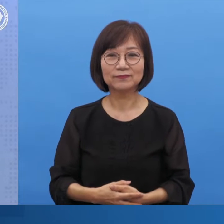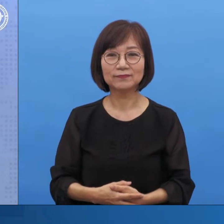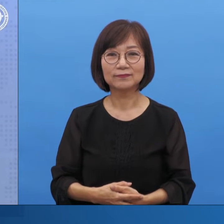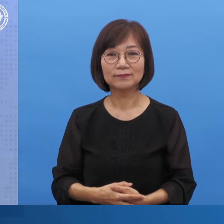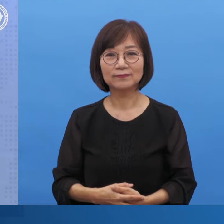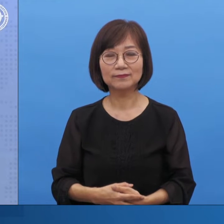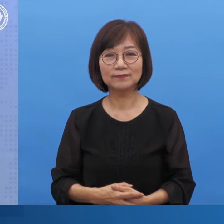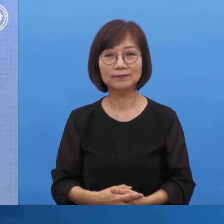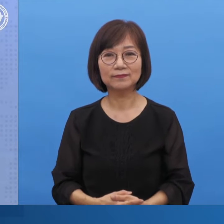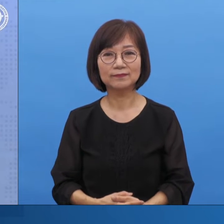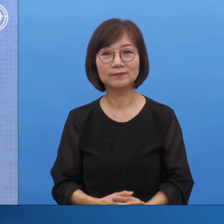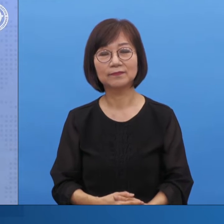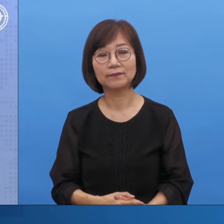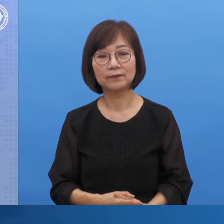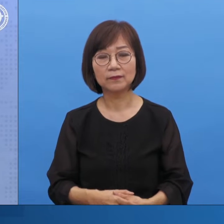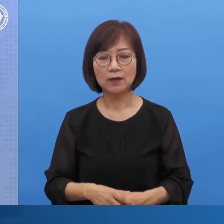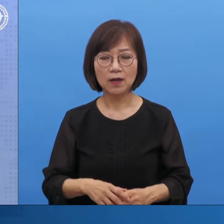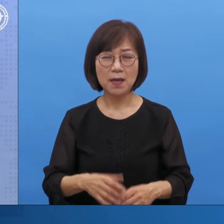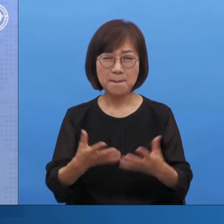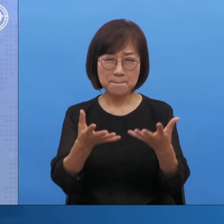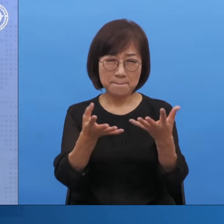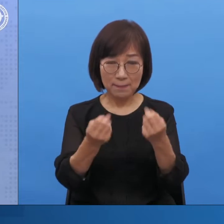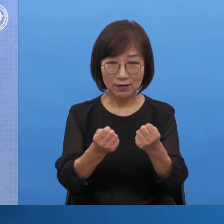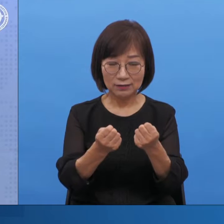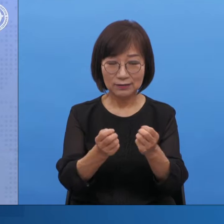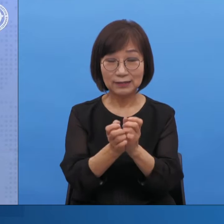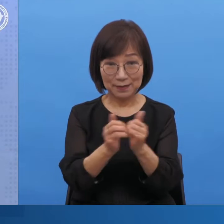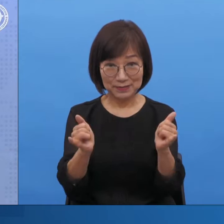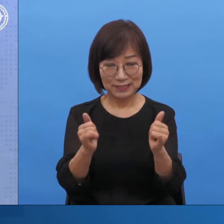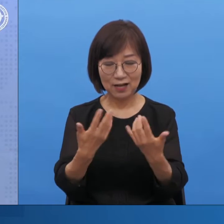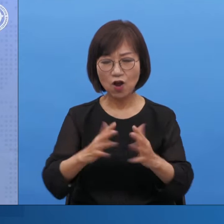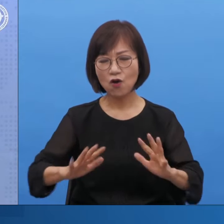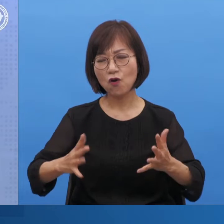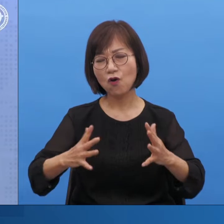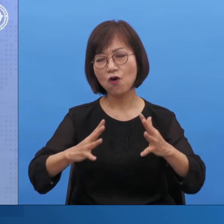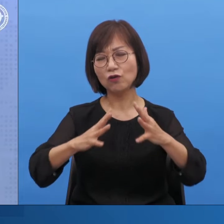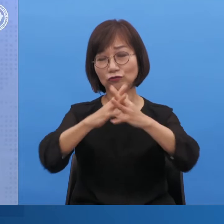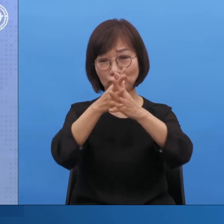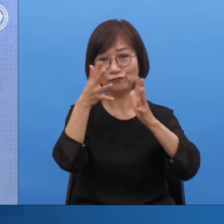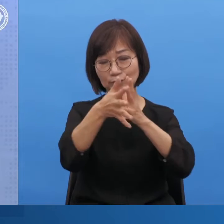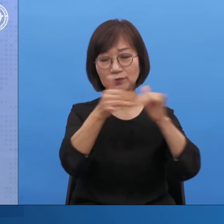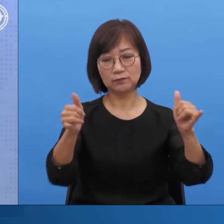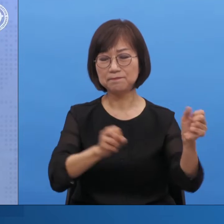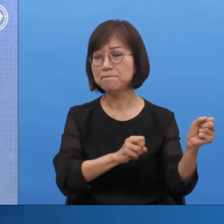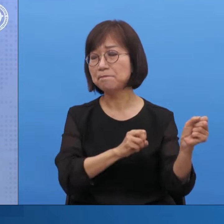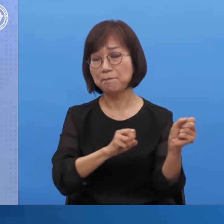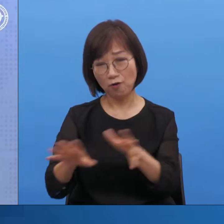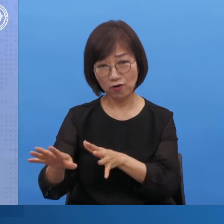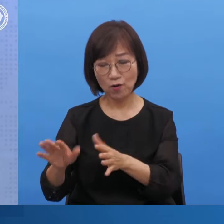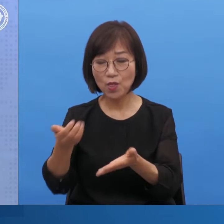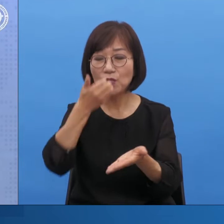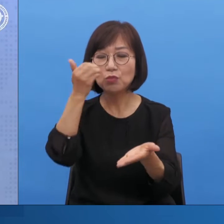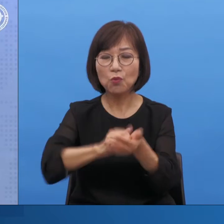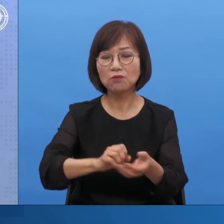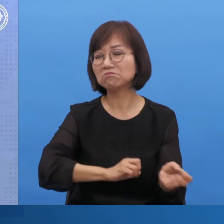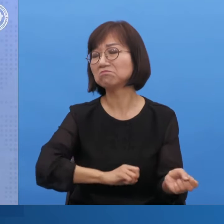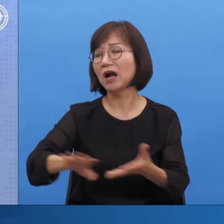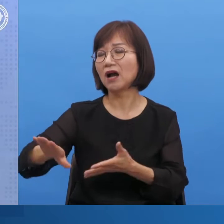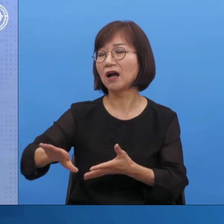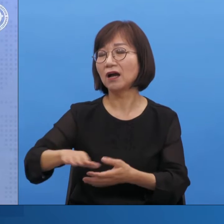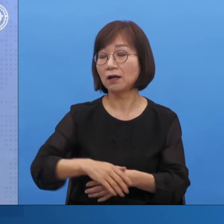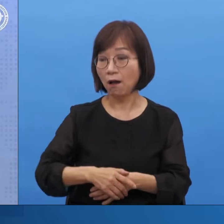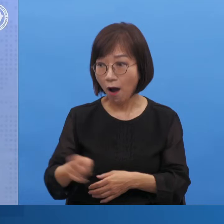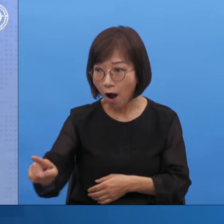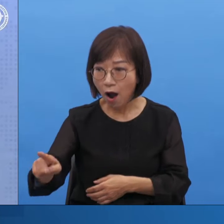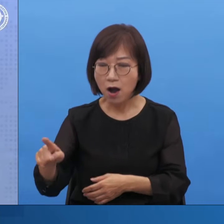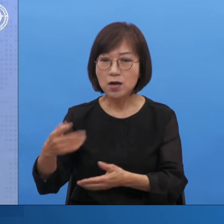words. 많은 건축자들이 버린 돌인데 이게 모퉁이의 머릿돌이 됐다. It says these rocks